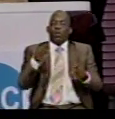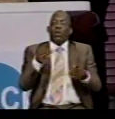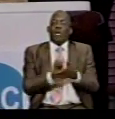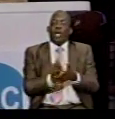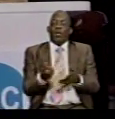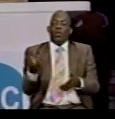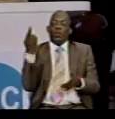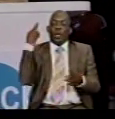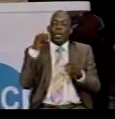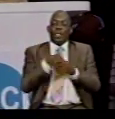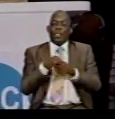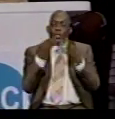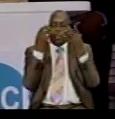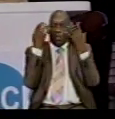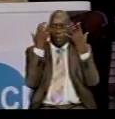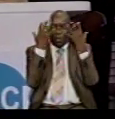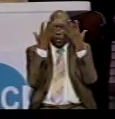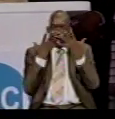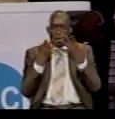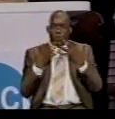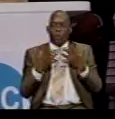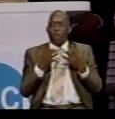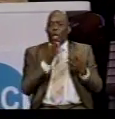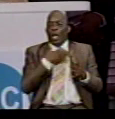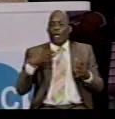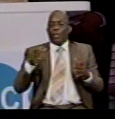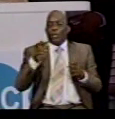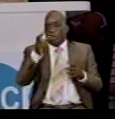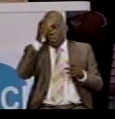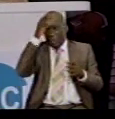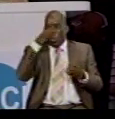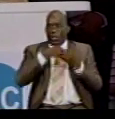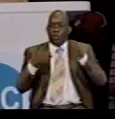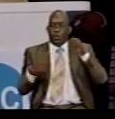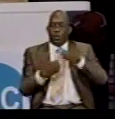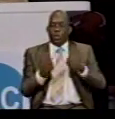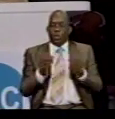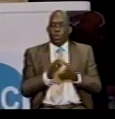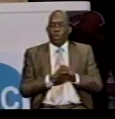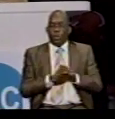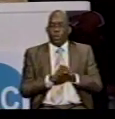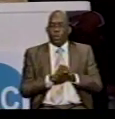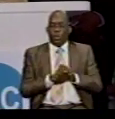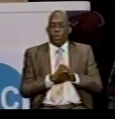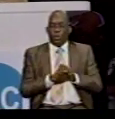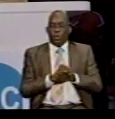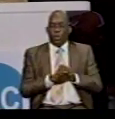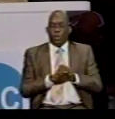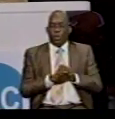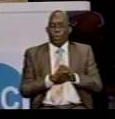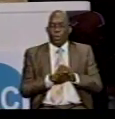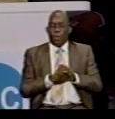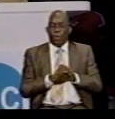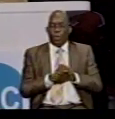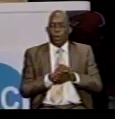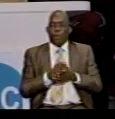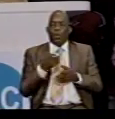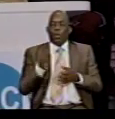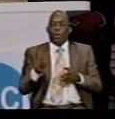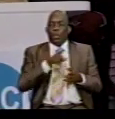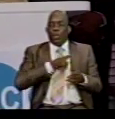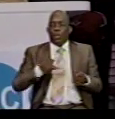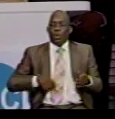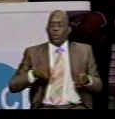captivity of Satan's trouble. Ceux qui étaient dans la souffrance et dans la captivité du the diable. The Lord is liberating them. Le Seigneur